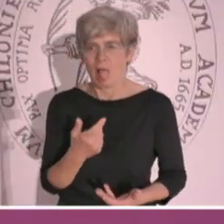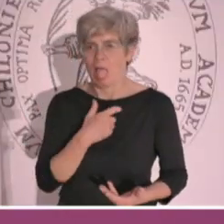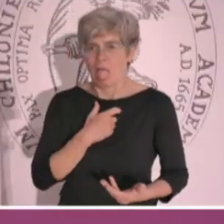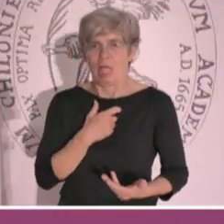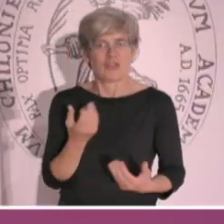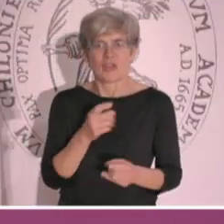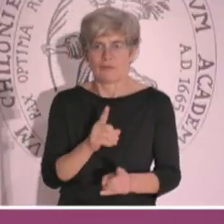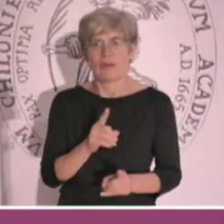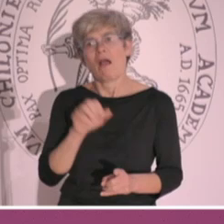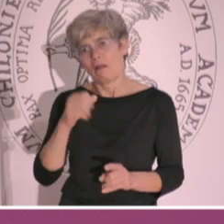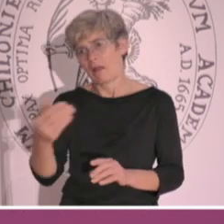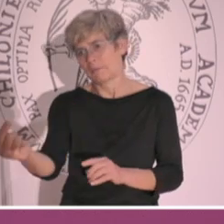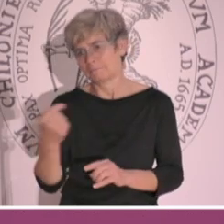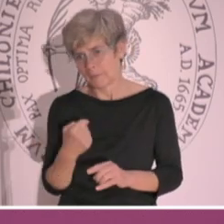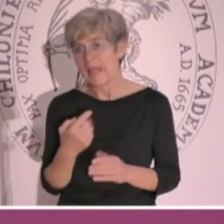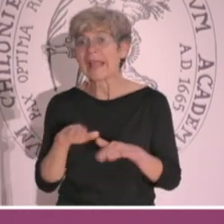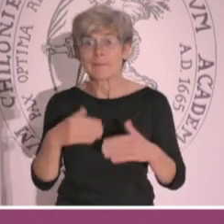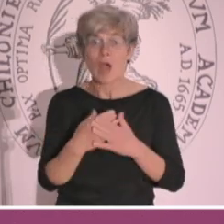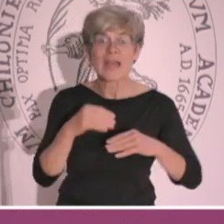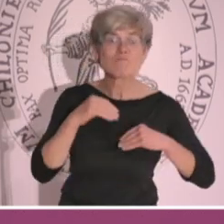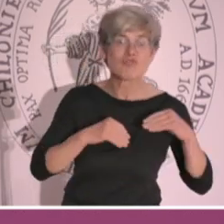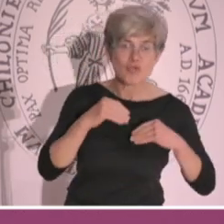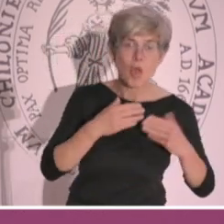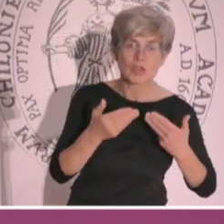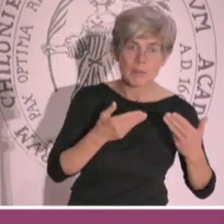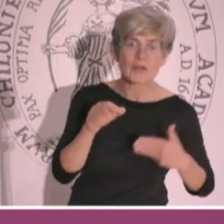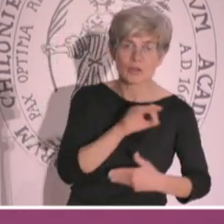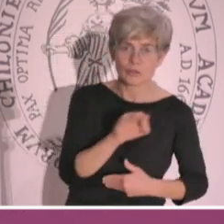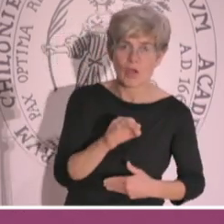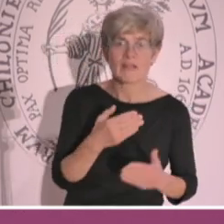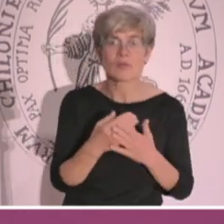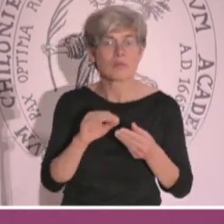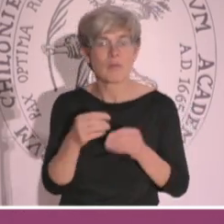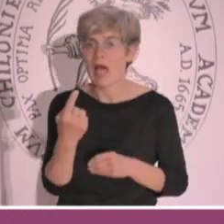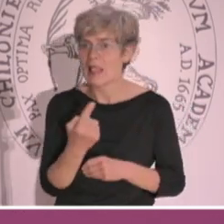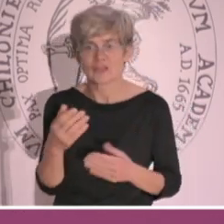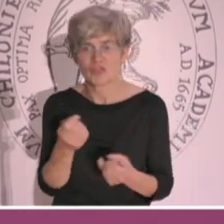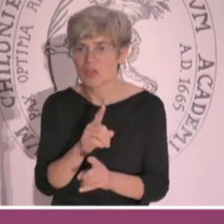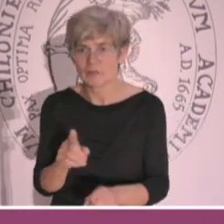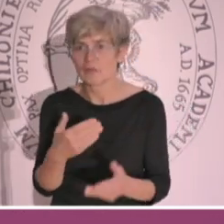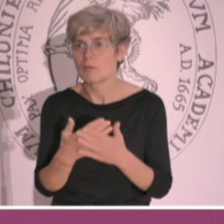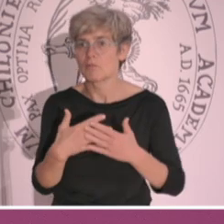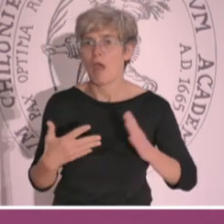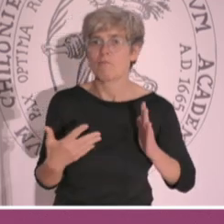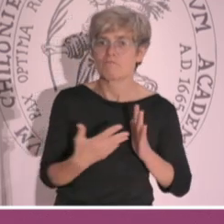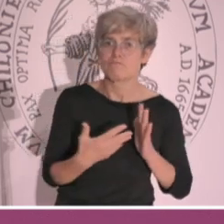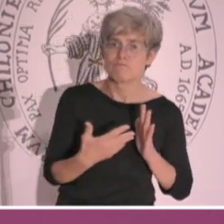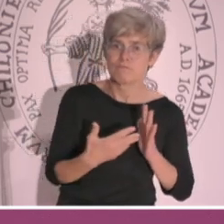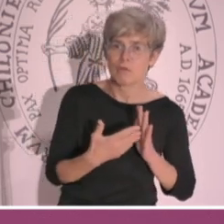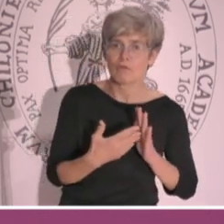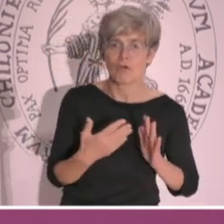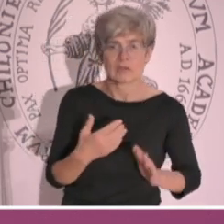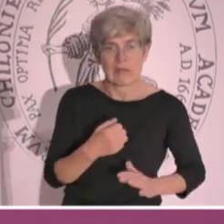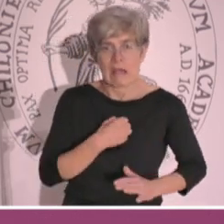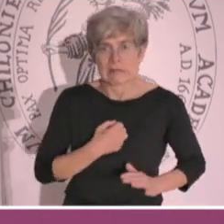Es gibt außerdem eine psychologische Beratung bei uns, für den Fall, dass Probleme auch nicht mehr alleine handelbar sind, Prüfungsangst auftritt, große Zweifel